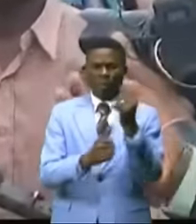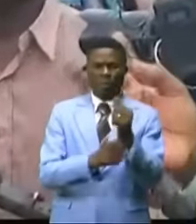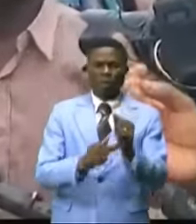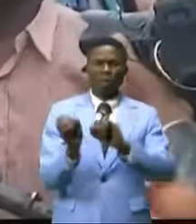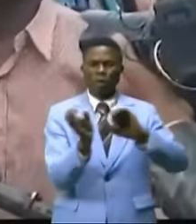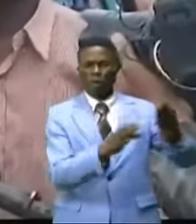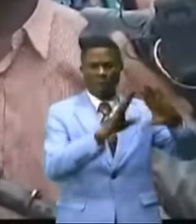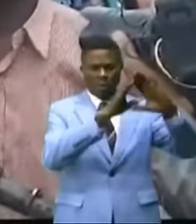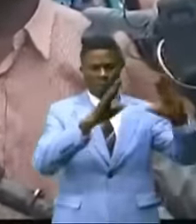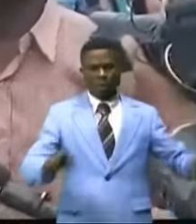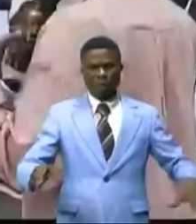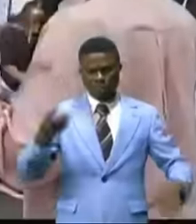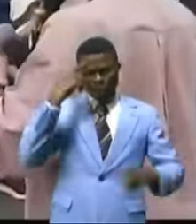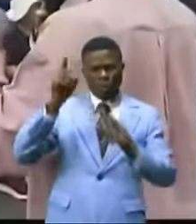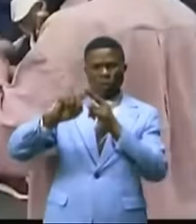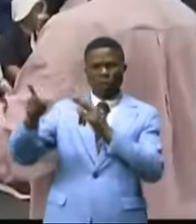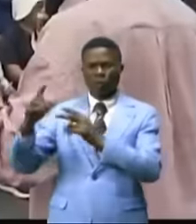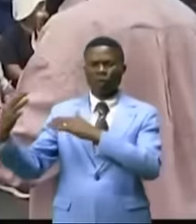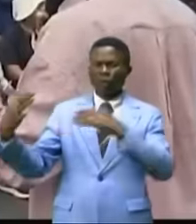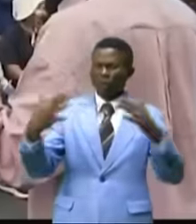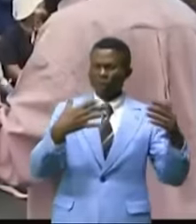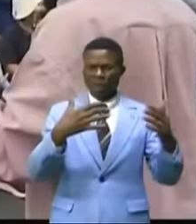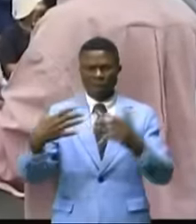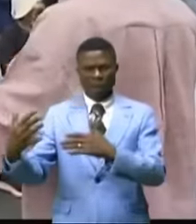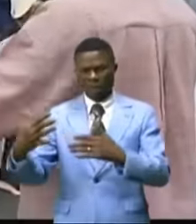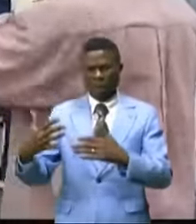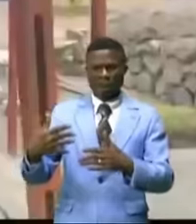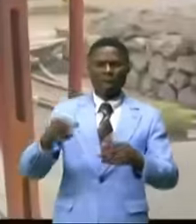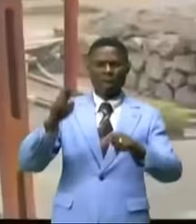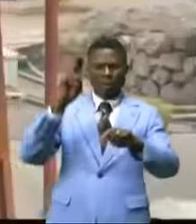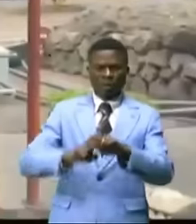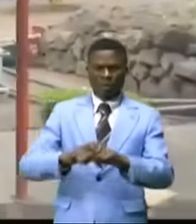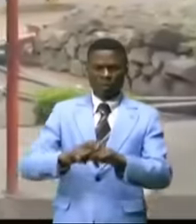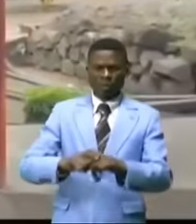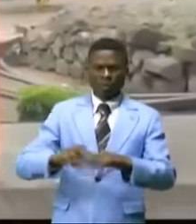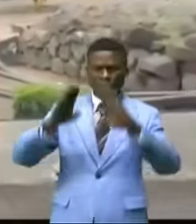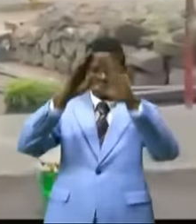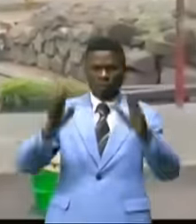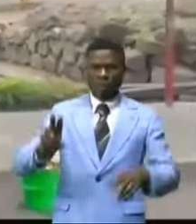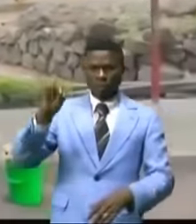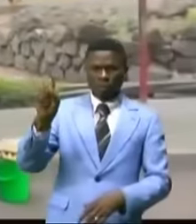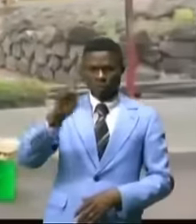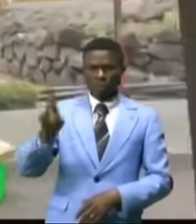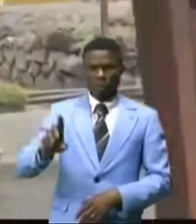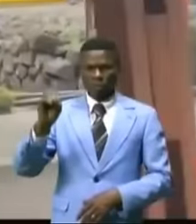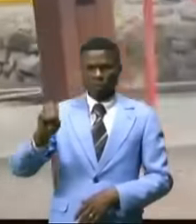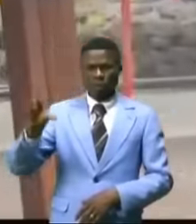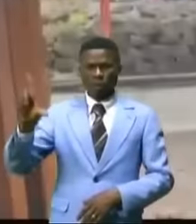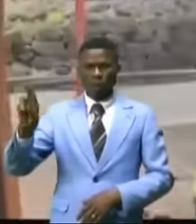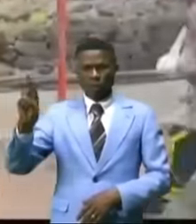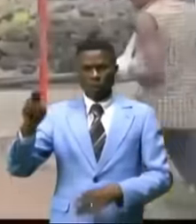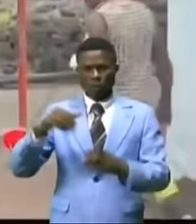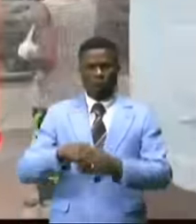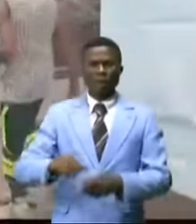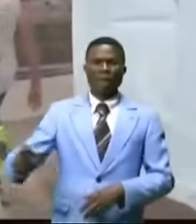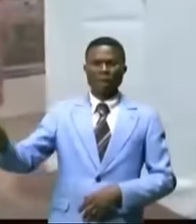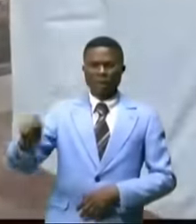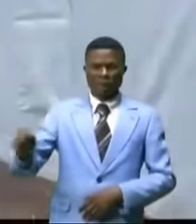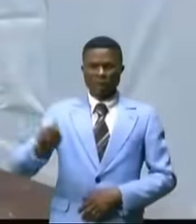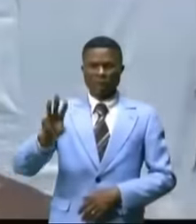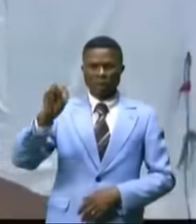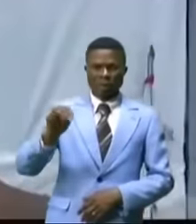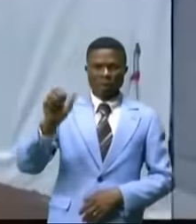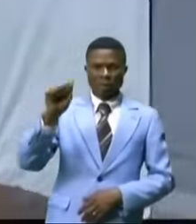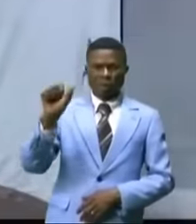leur maison pour fuir les violences en s'installant au Kanzolo, dans les territoires des Masisi. Ici,